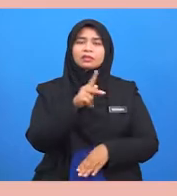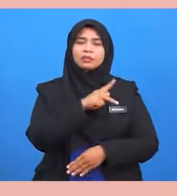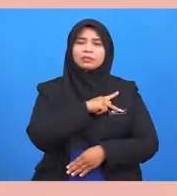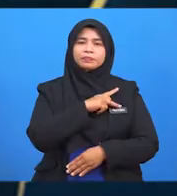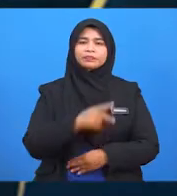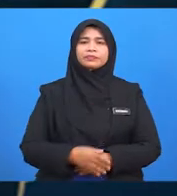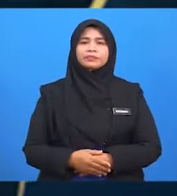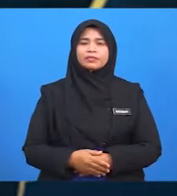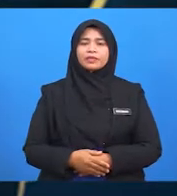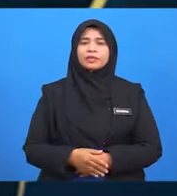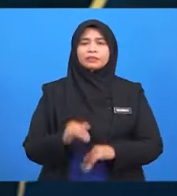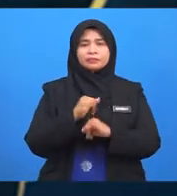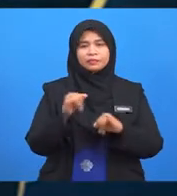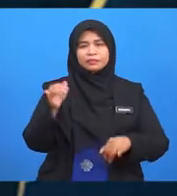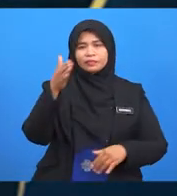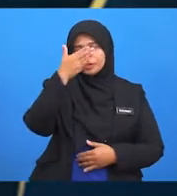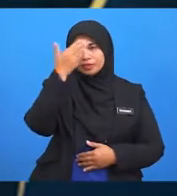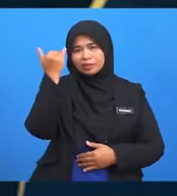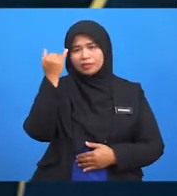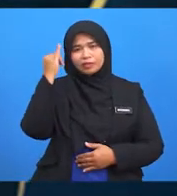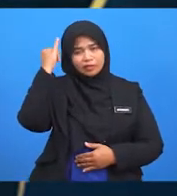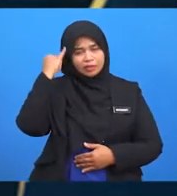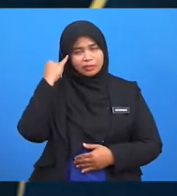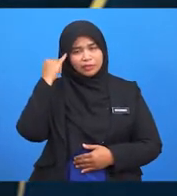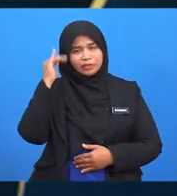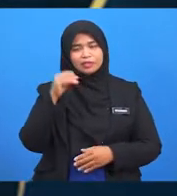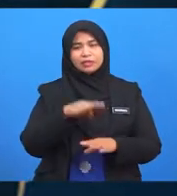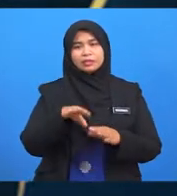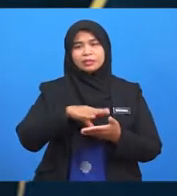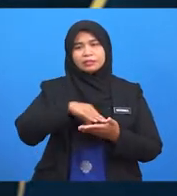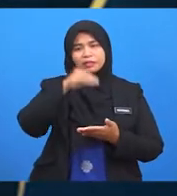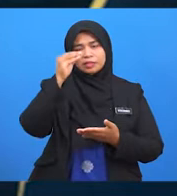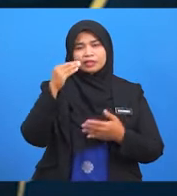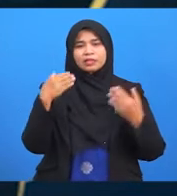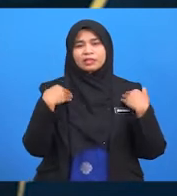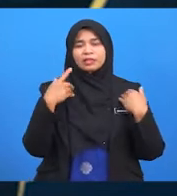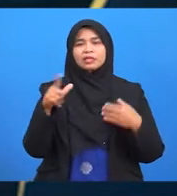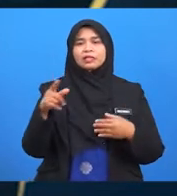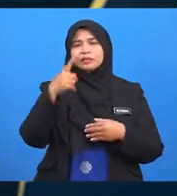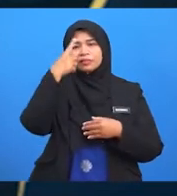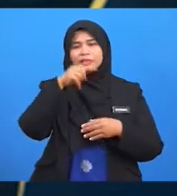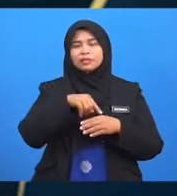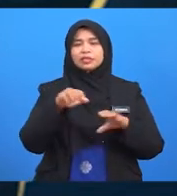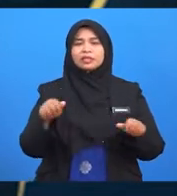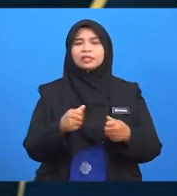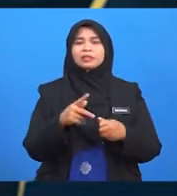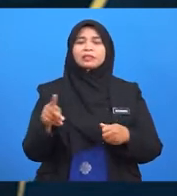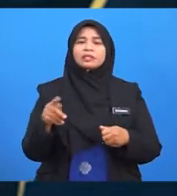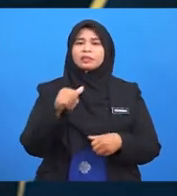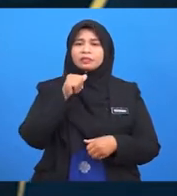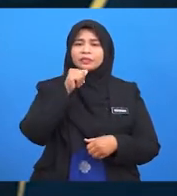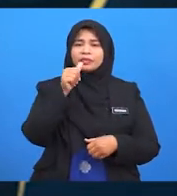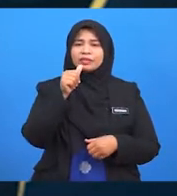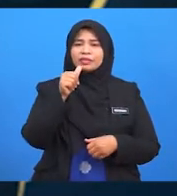alam. Jangan lupa, ilmu yang dipelajari adalah untuk diamalkan,